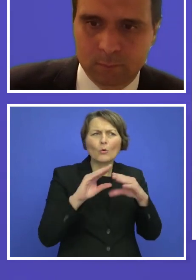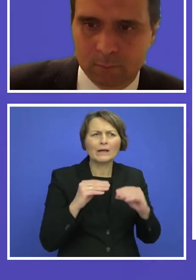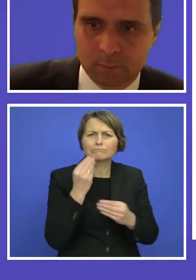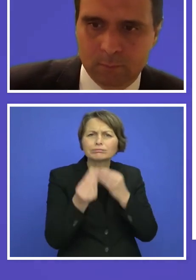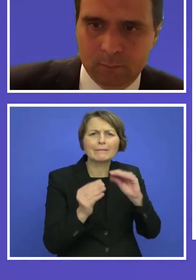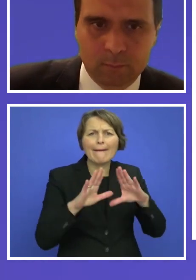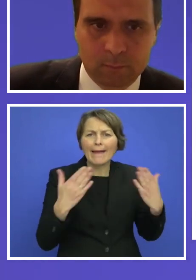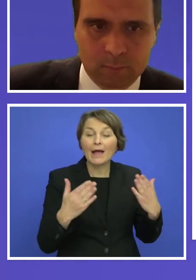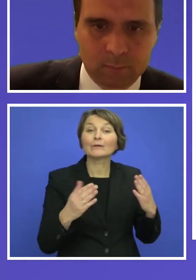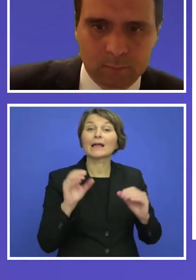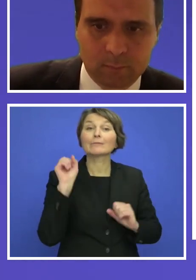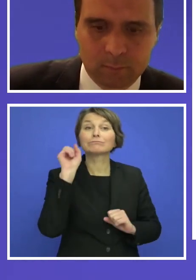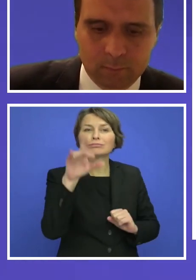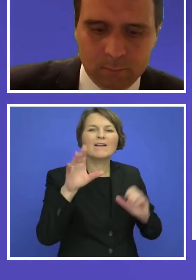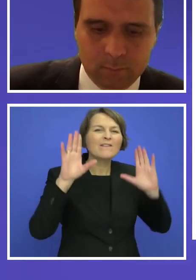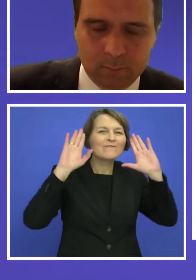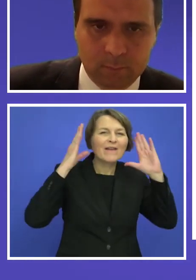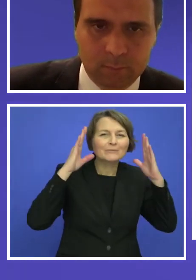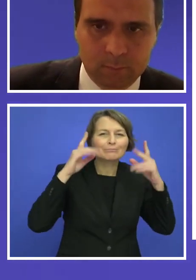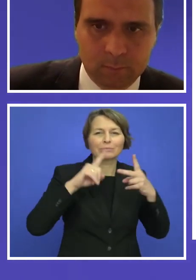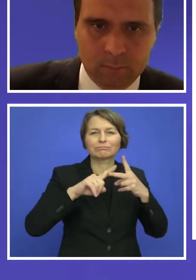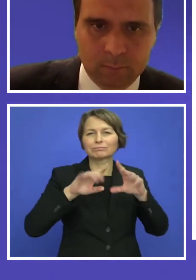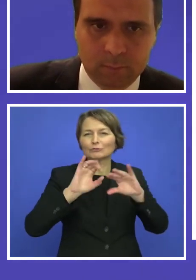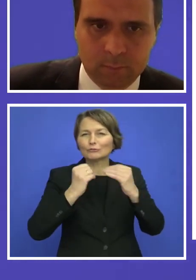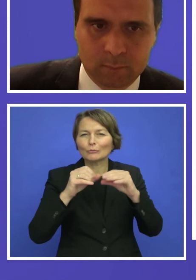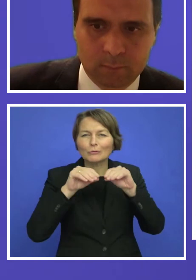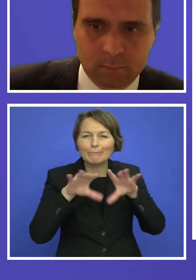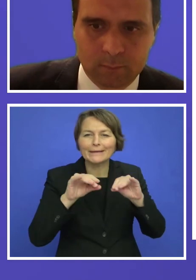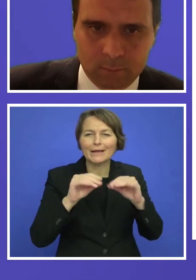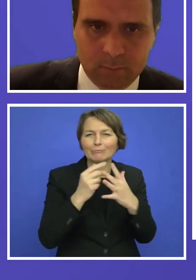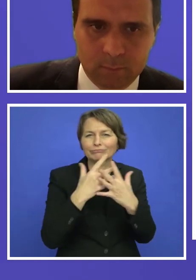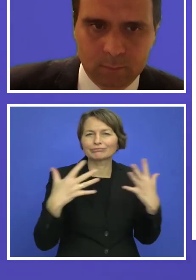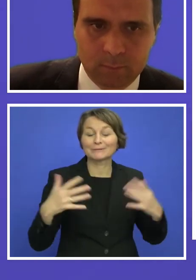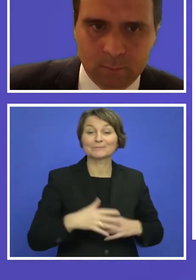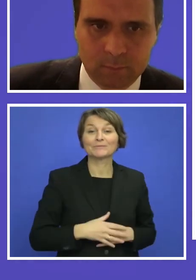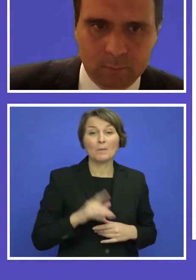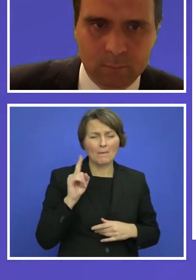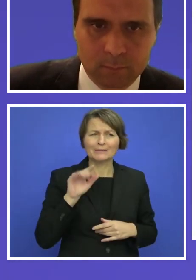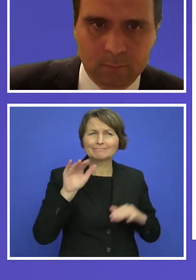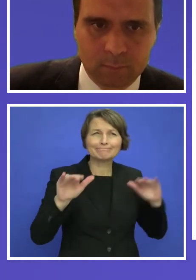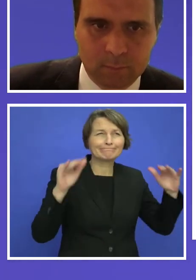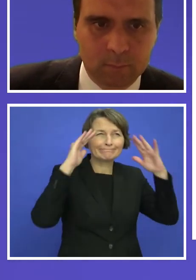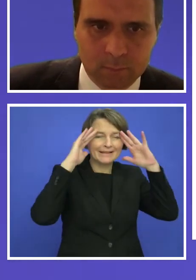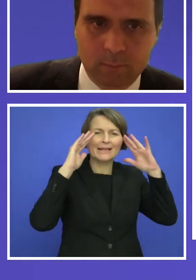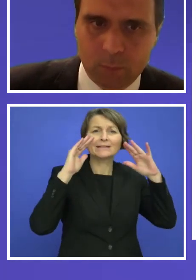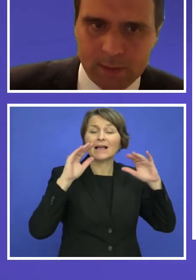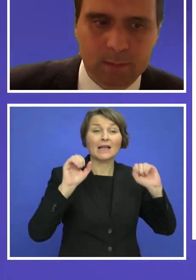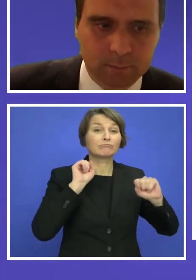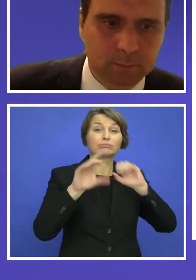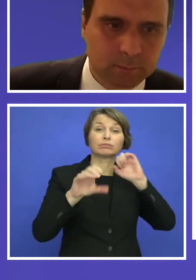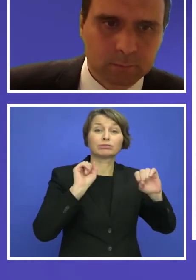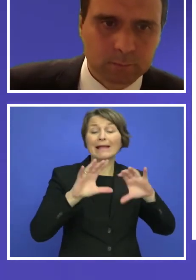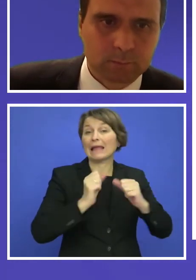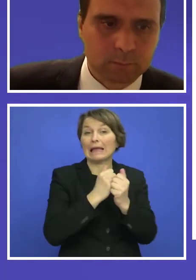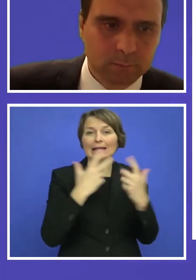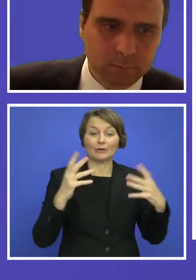ايه اللي محتاجينه، وده نبدا نخليه كده على طول في مواقع التواصل الاجتماعي، حتى لو كانت 5 دقائق دراما المراه